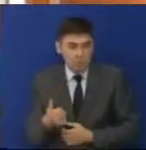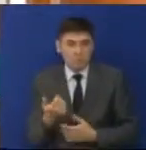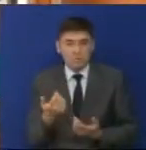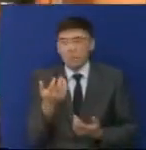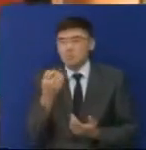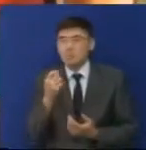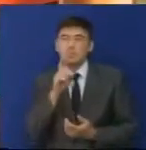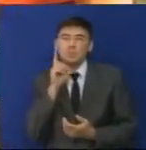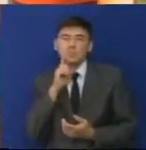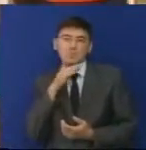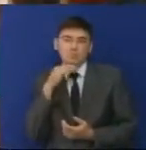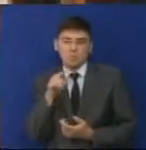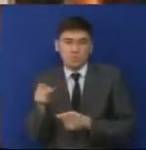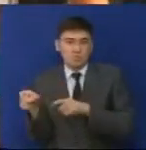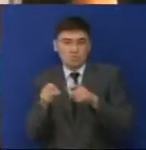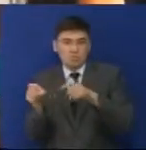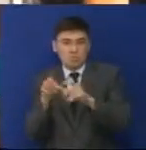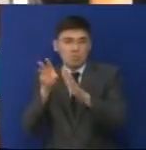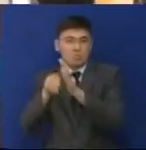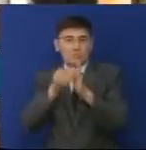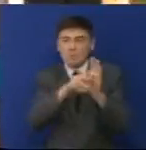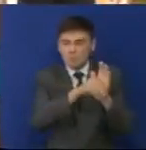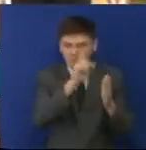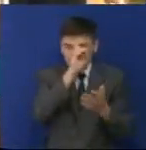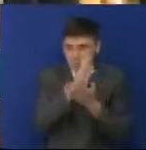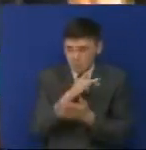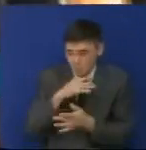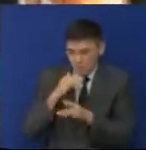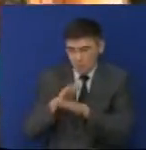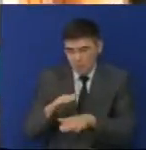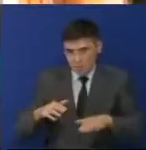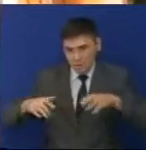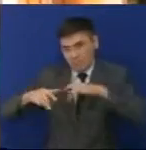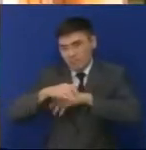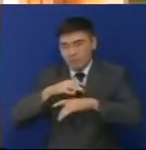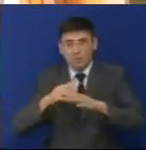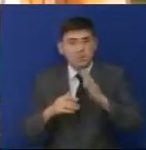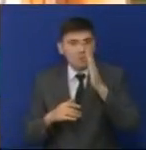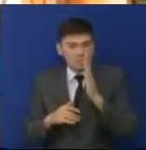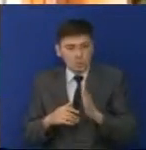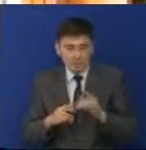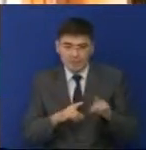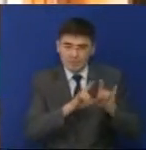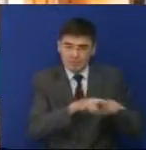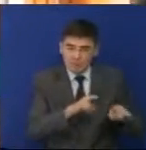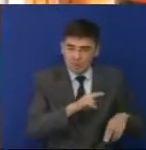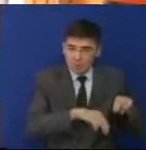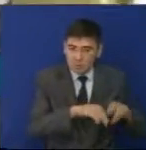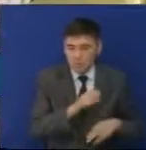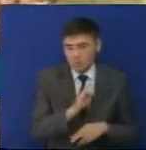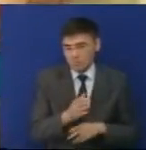Бұл дегеніміз кішкентай балалар көп болады деген сөз. Мен өте бақыттымын, мұнда балабақша, мектеп болады. Болашағы зор аудан